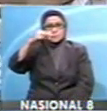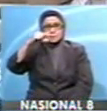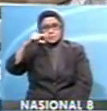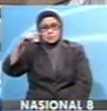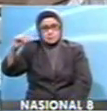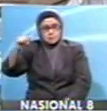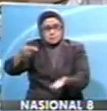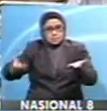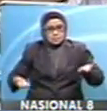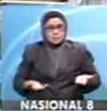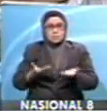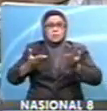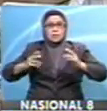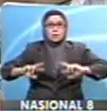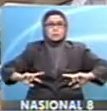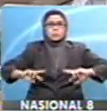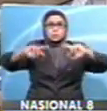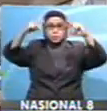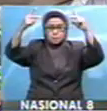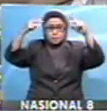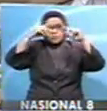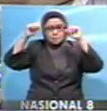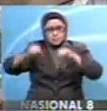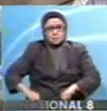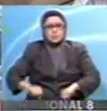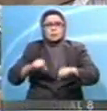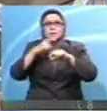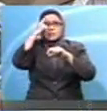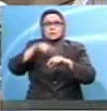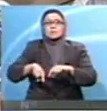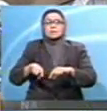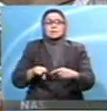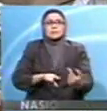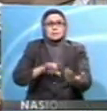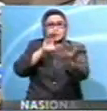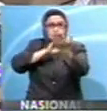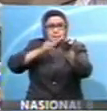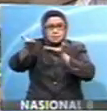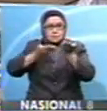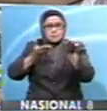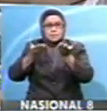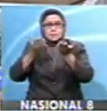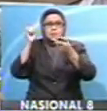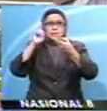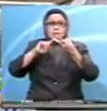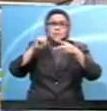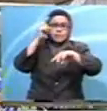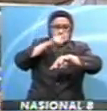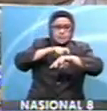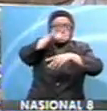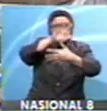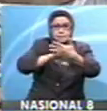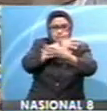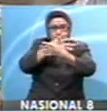facility is upgraded to be able to do the refit the timeline and the period in which